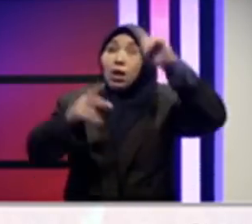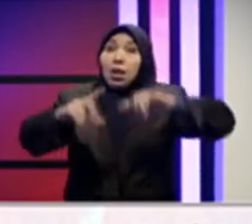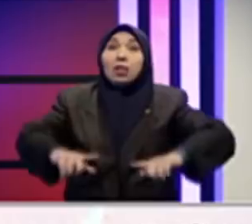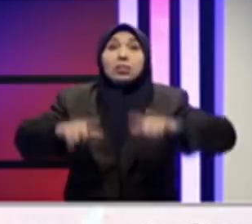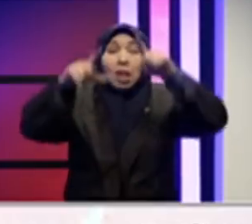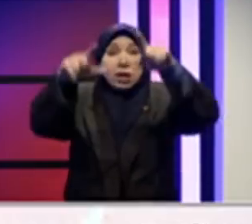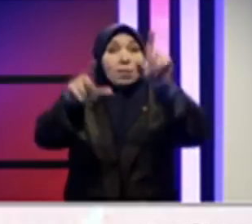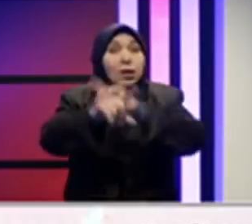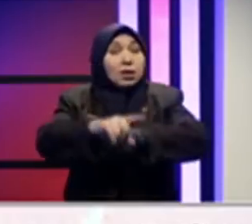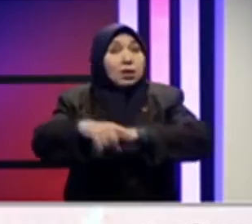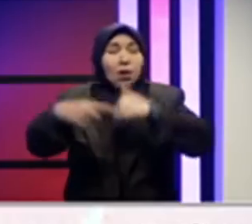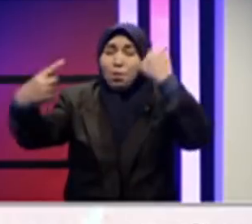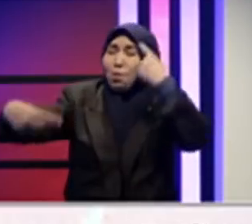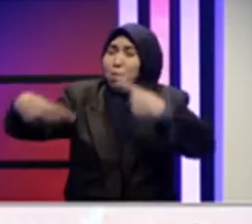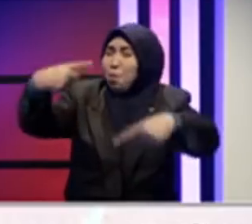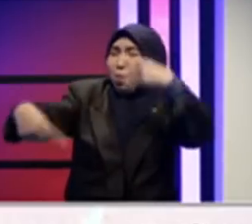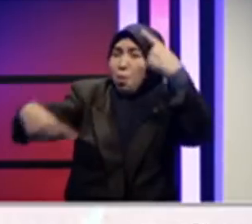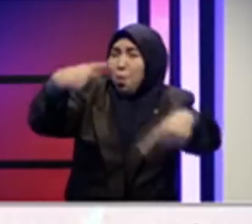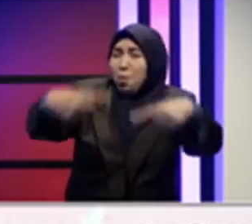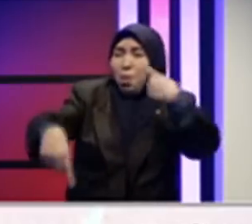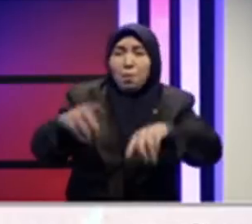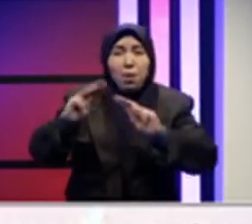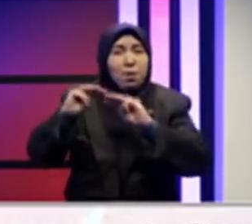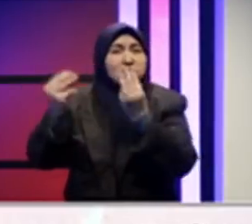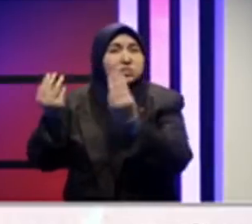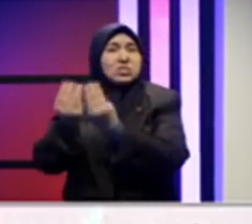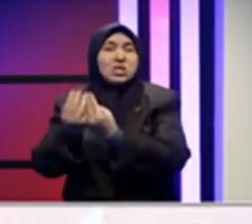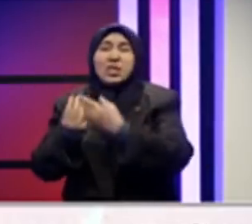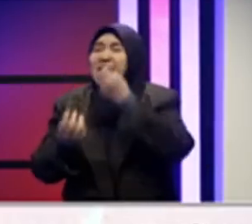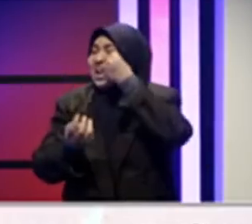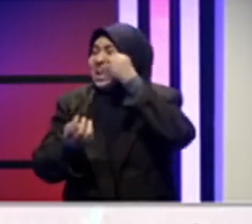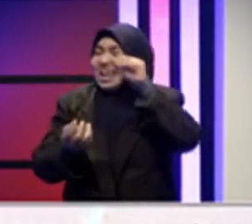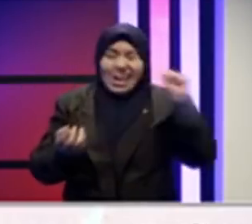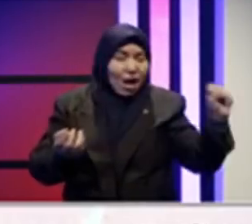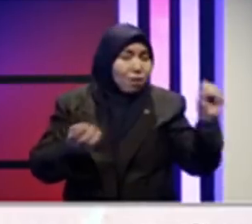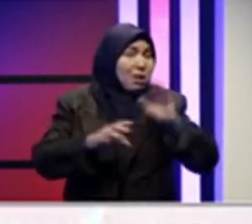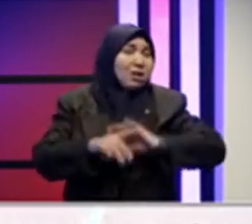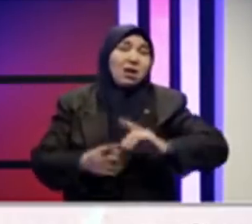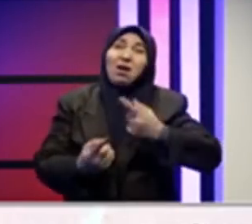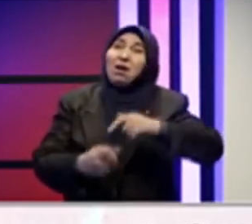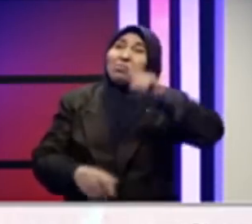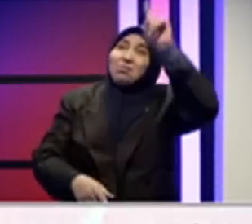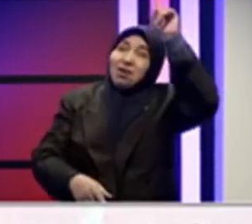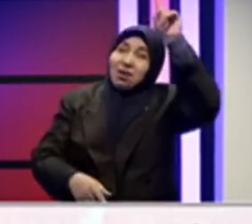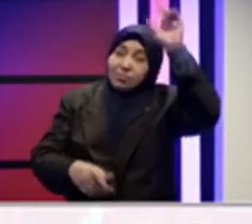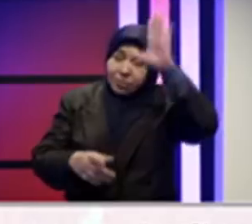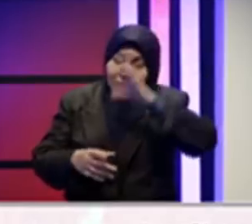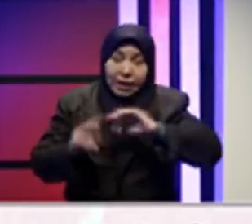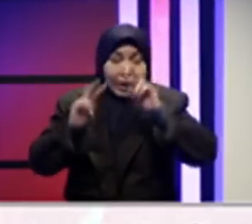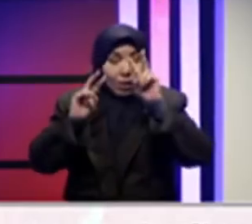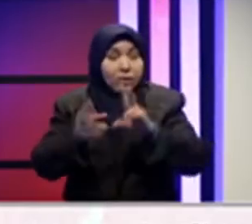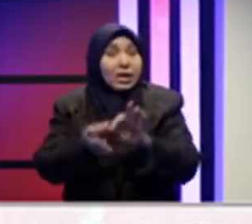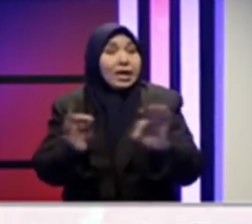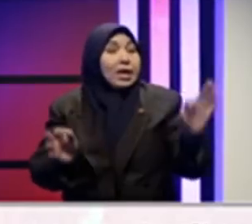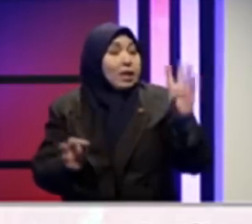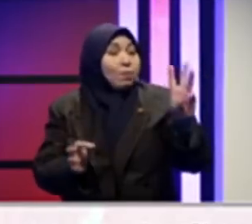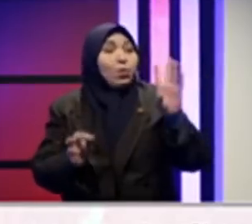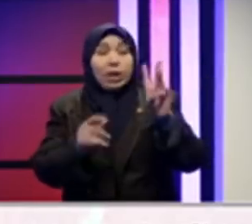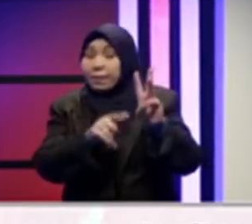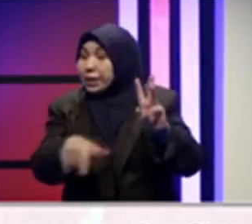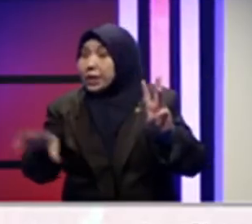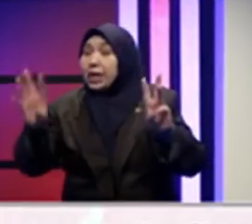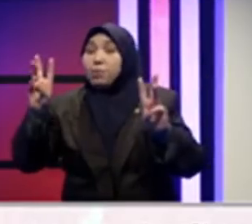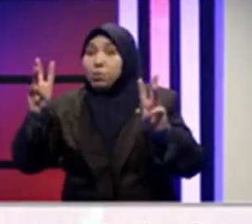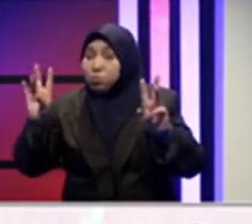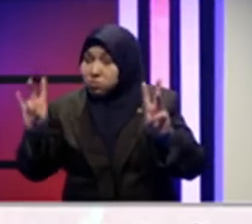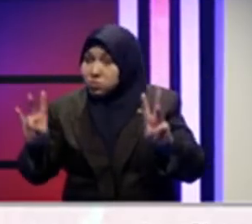perselisihan kaumnya yang ingkar kepada Allah Subhanahu Wa Taala. Diikuti pada ayat 66 hingga 67, hari kiamat